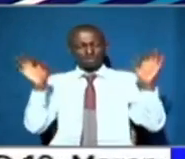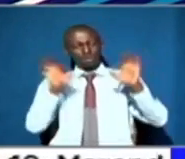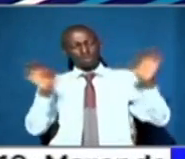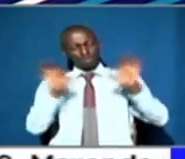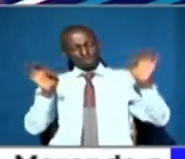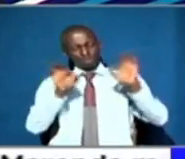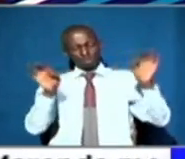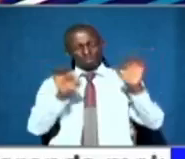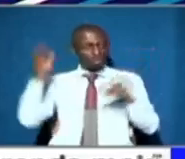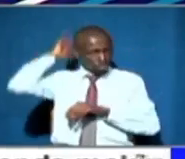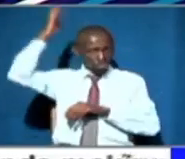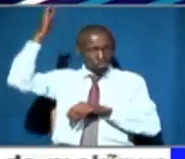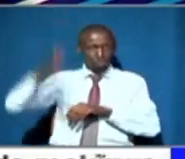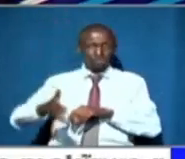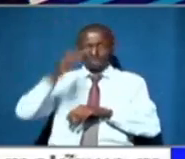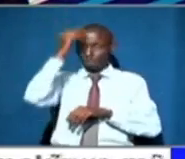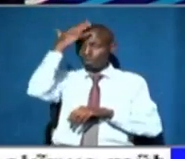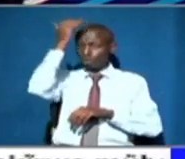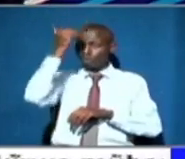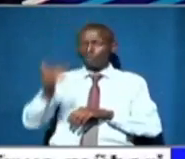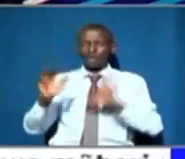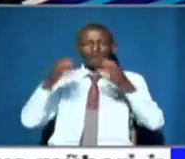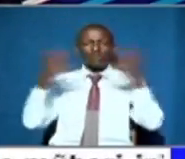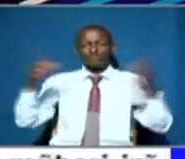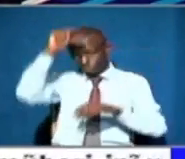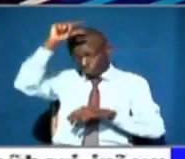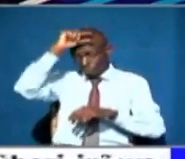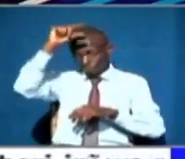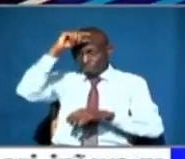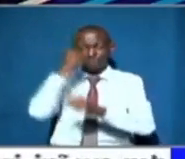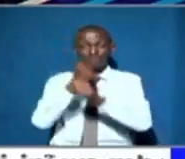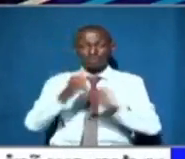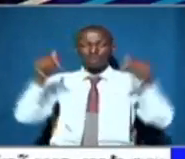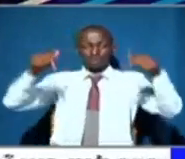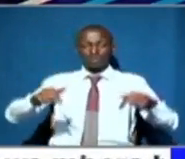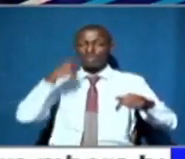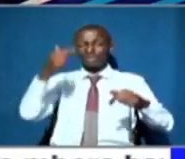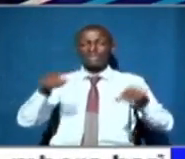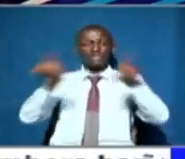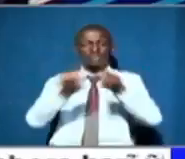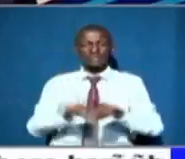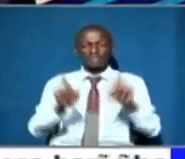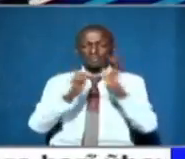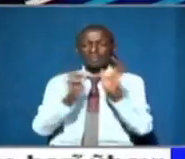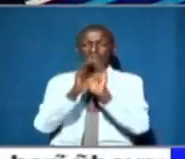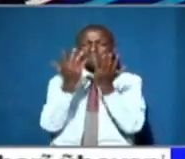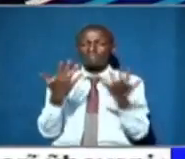jenga tondu ugukora uria tulerwo ni thirikari tweke umuthi noguo madiko magwite andu methambe